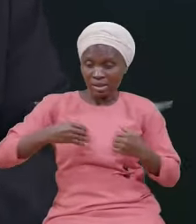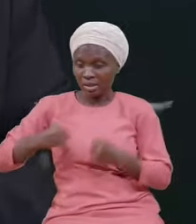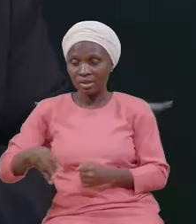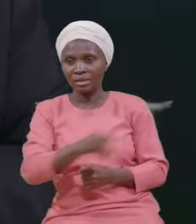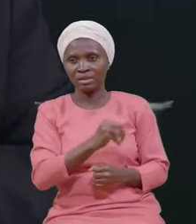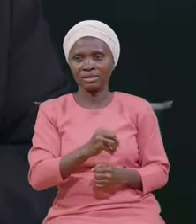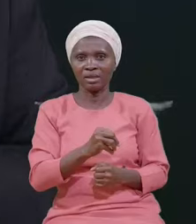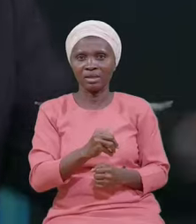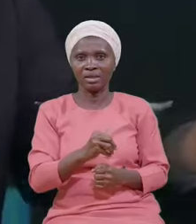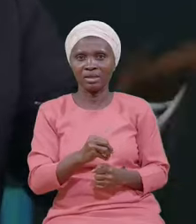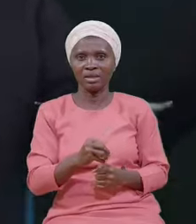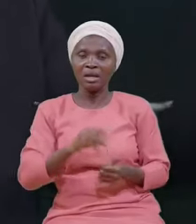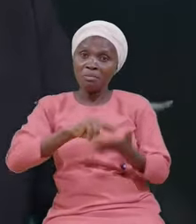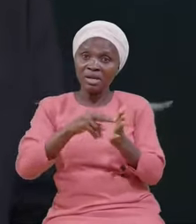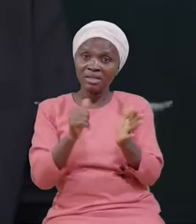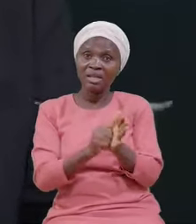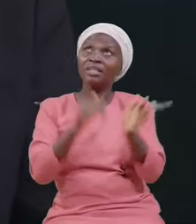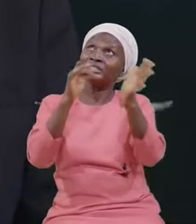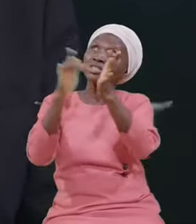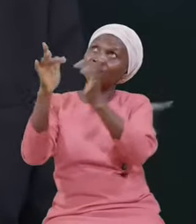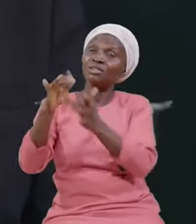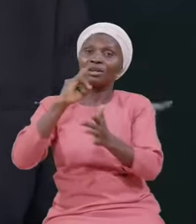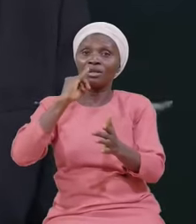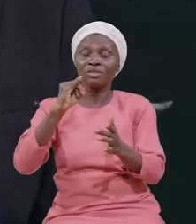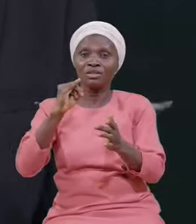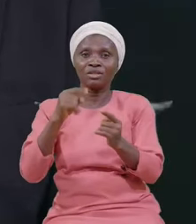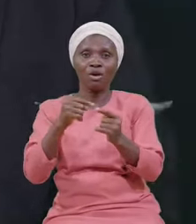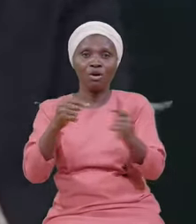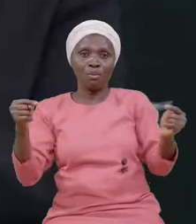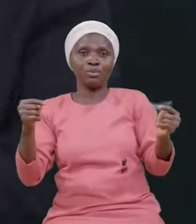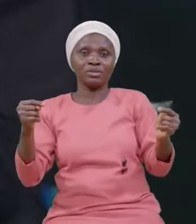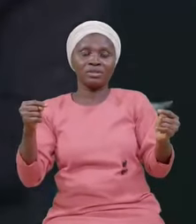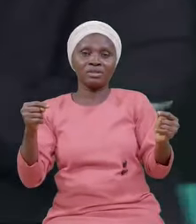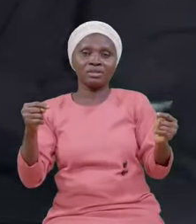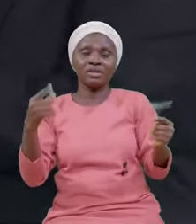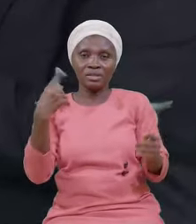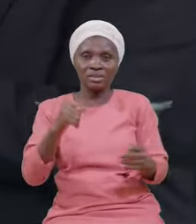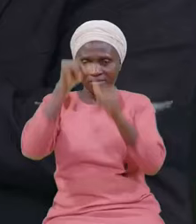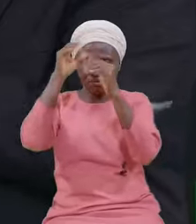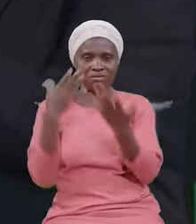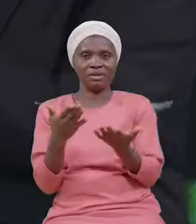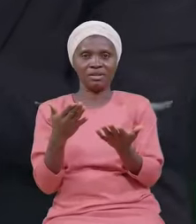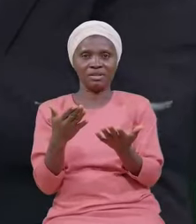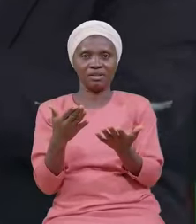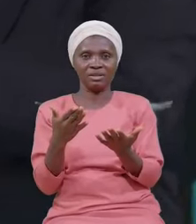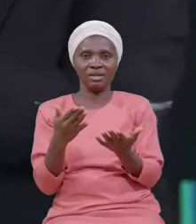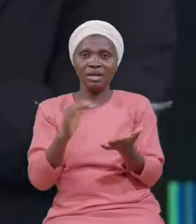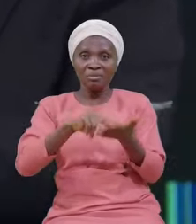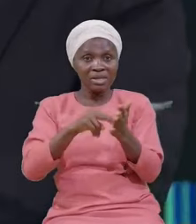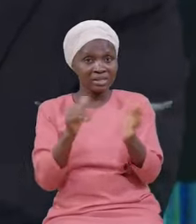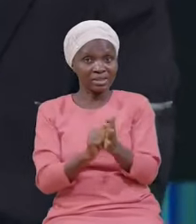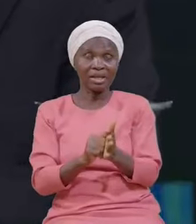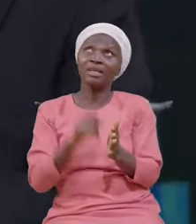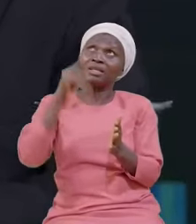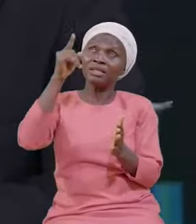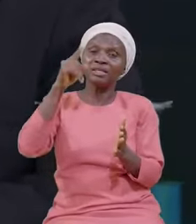train d'agir contre le Père. Il allait s'opposer au Père. Il serait en train de dire, ah mon Père, je